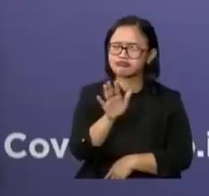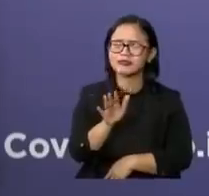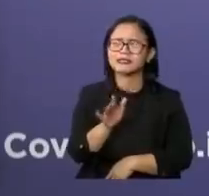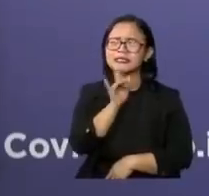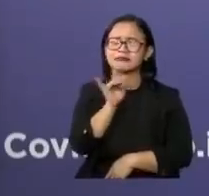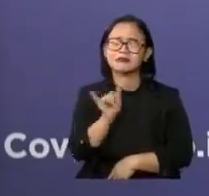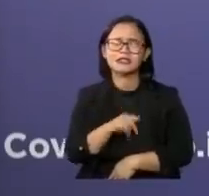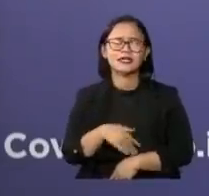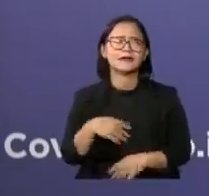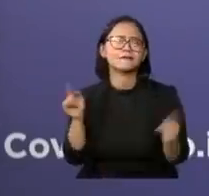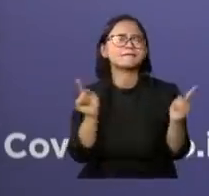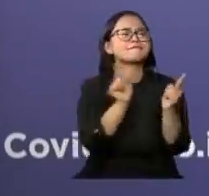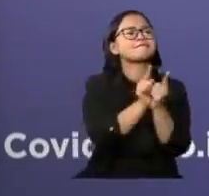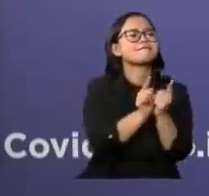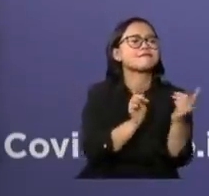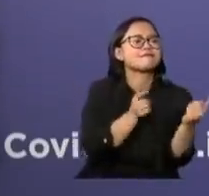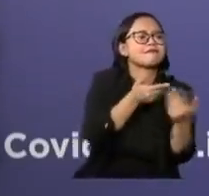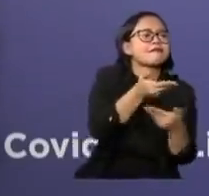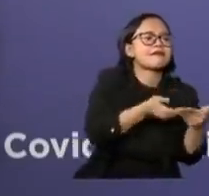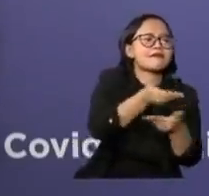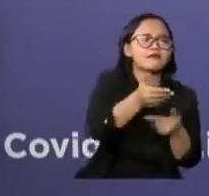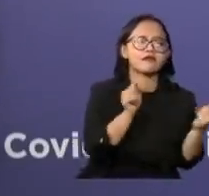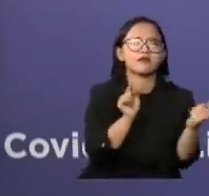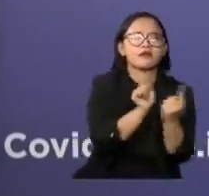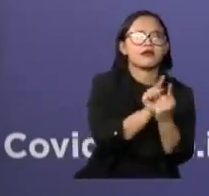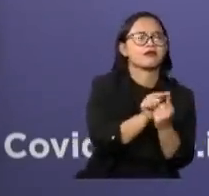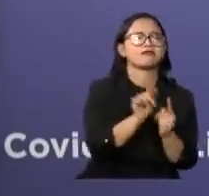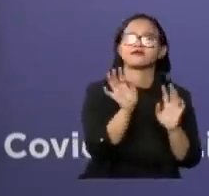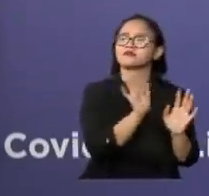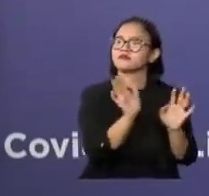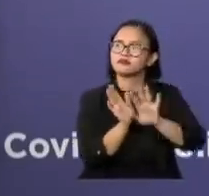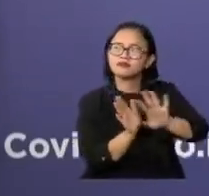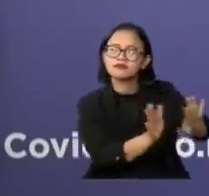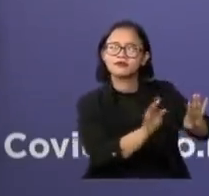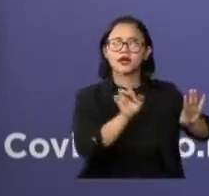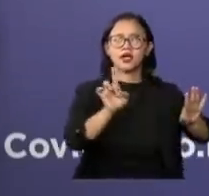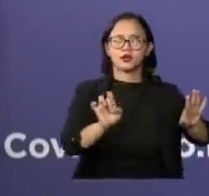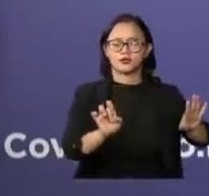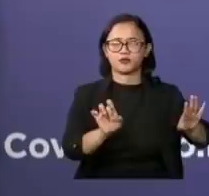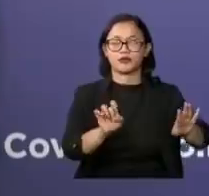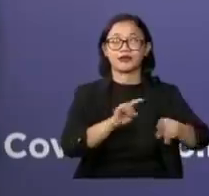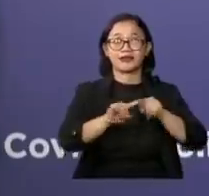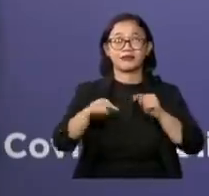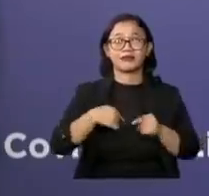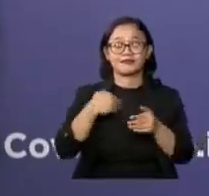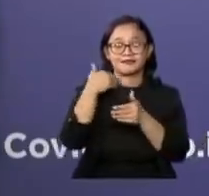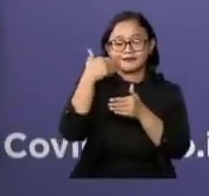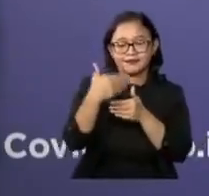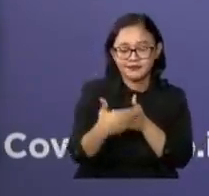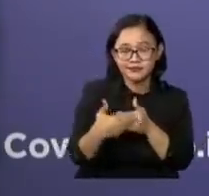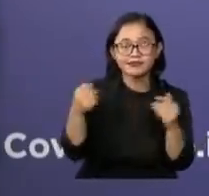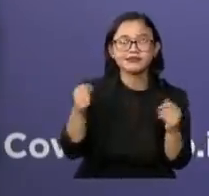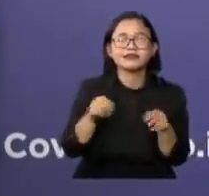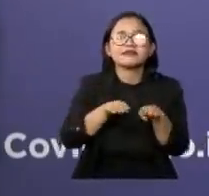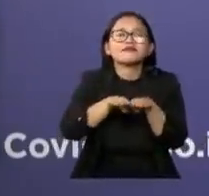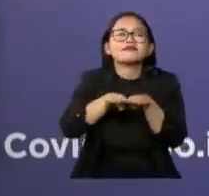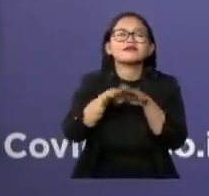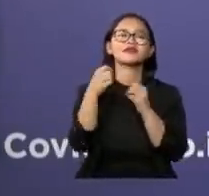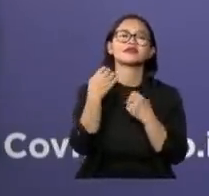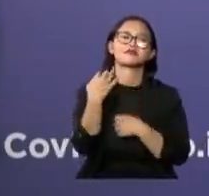aman dengan tidak menjaga jarak. Inilah kebiasaan baru yang harus kita terapkan dalam kehidupan sehari-hari